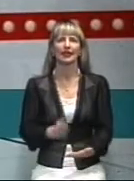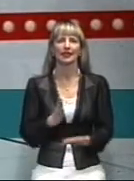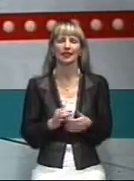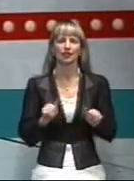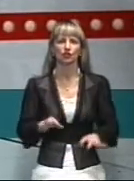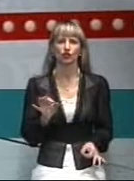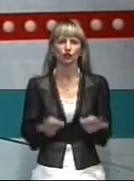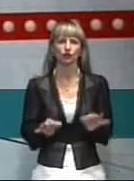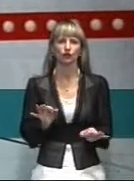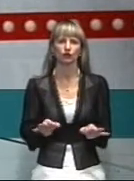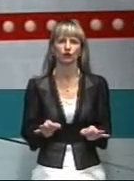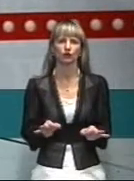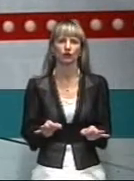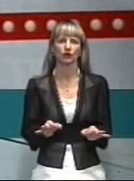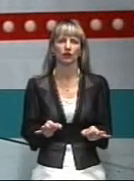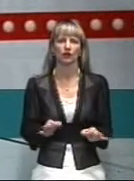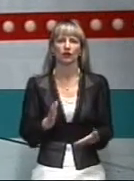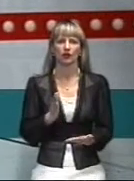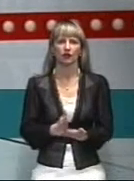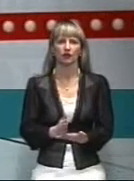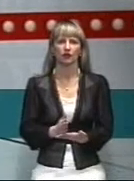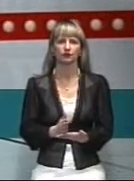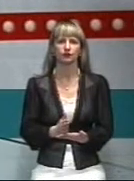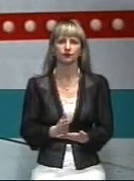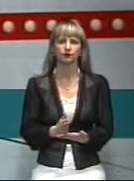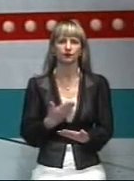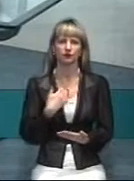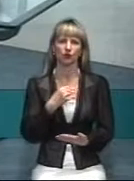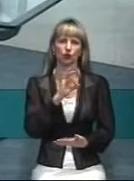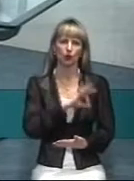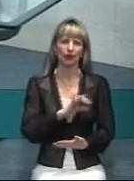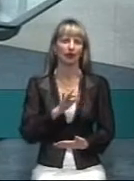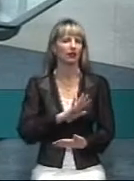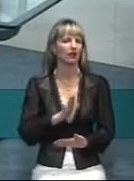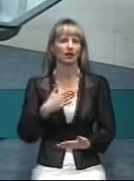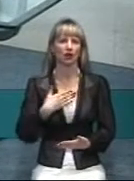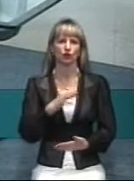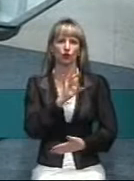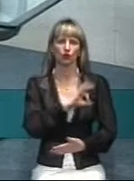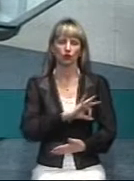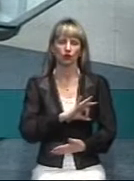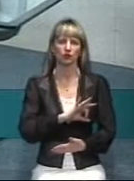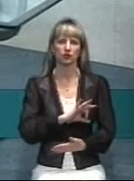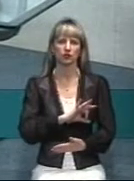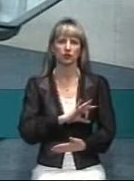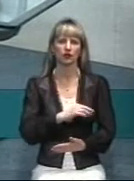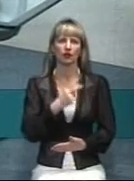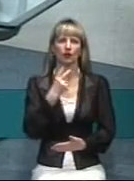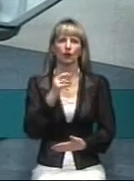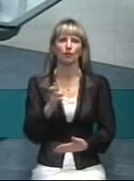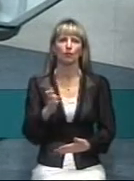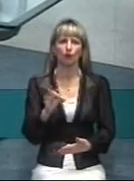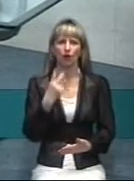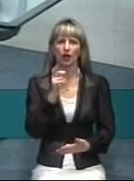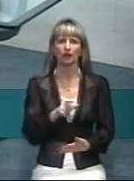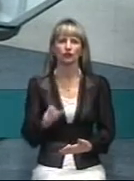рішення суду? Є. Є як і в нашу користь, так і не в нашу користь. Можливо, ви або глядачі